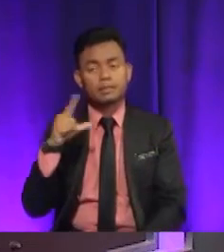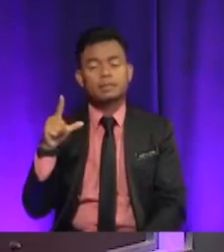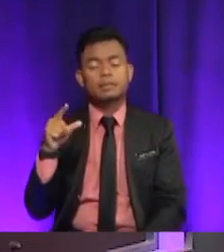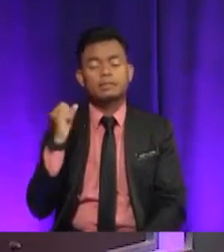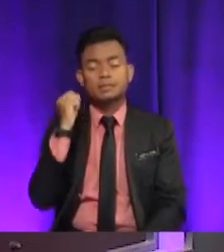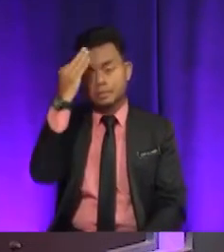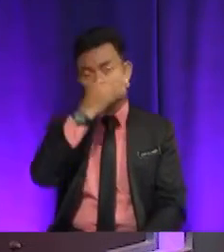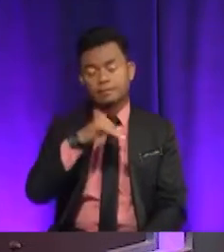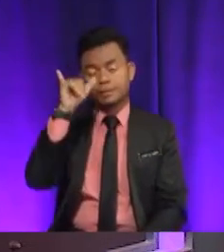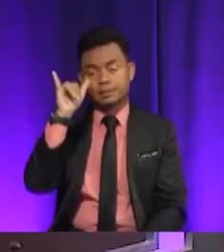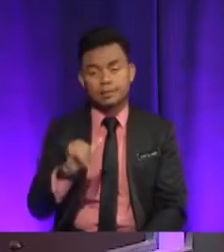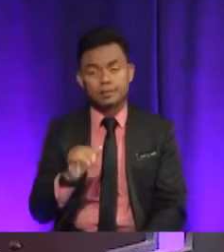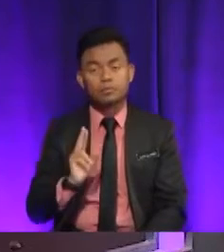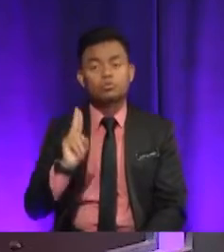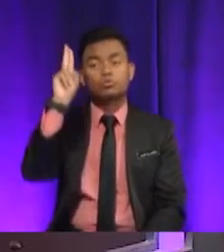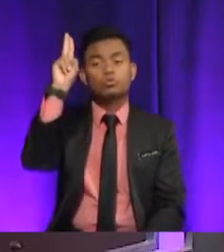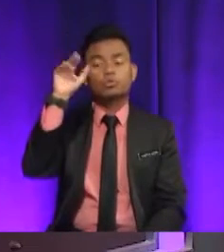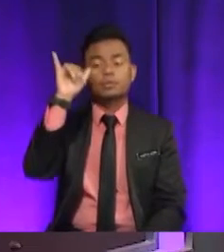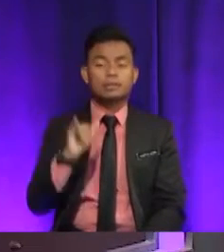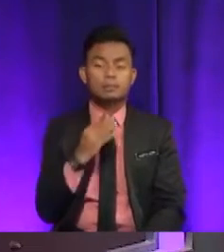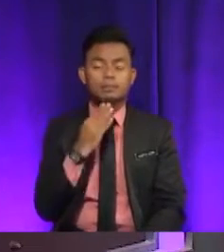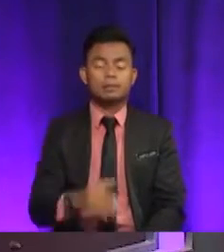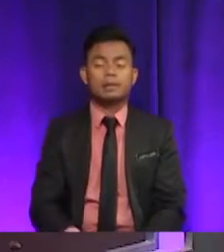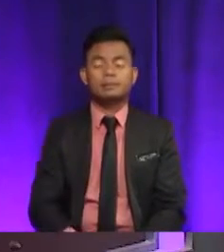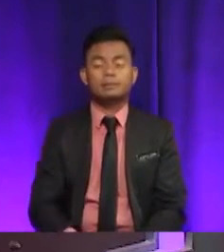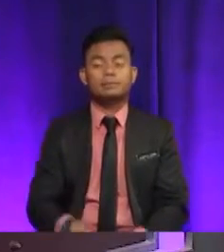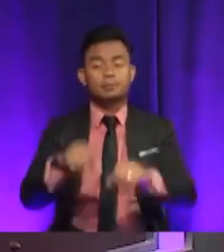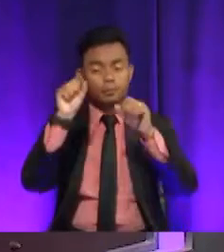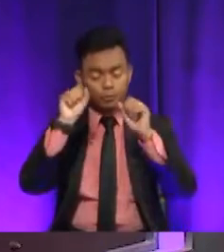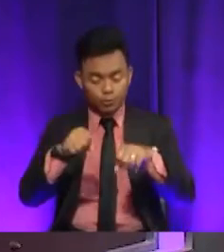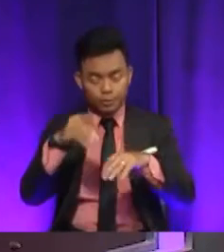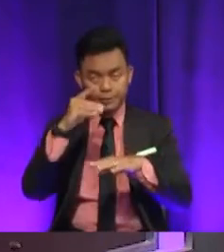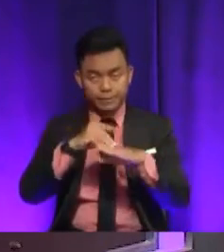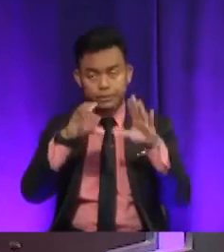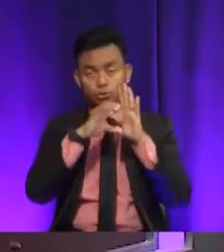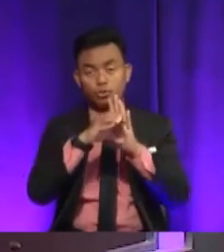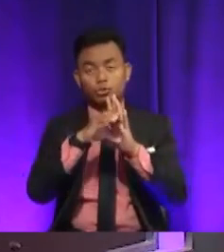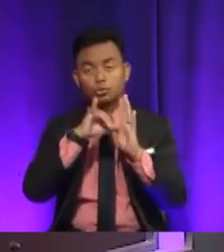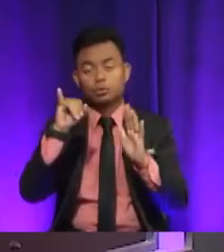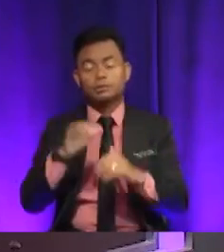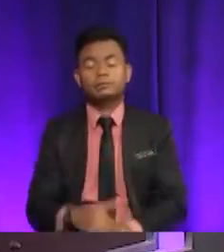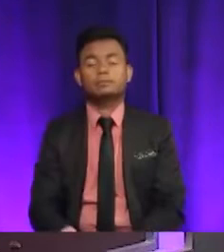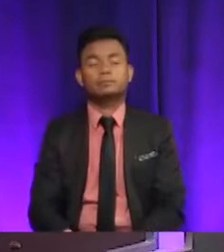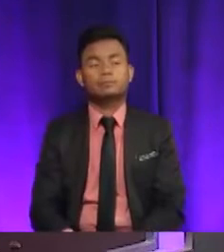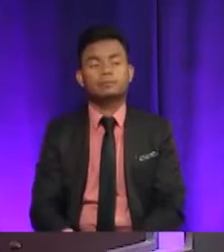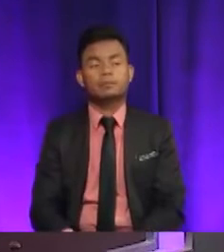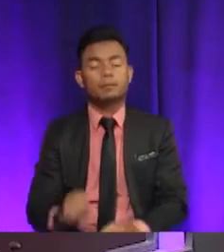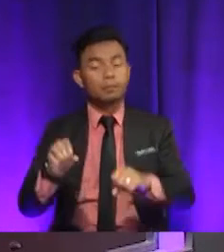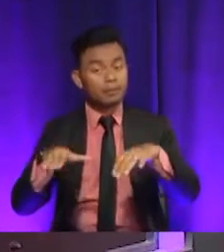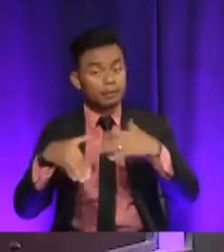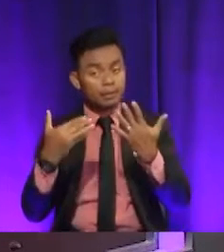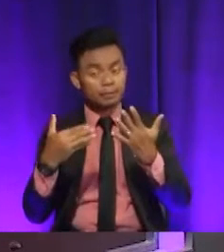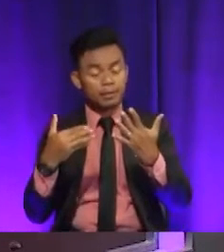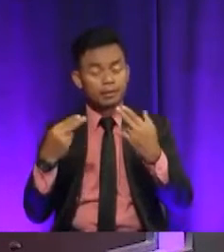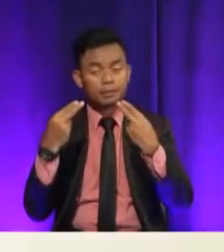contohin yang murid-murid-murid contohhi keunggulan dia kayak bersopan bertanggung jawab Oke bagaimana ukurannya dia di mana